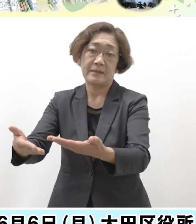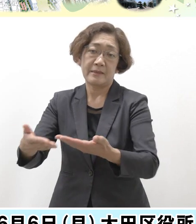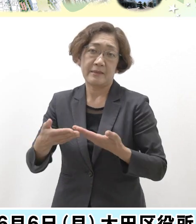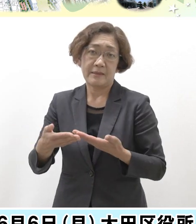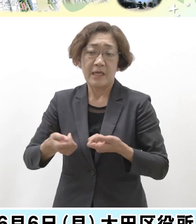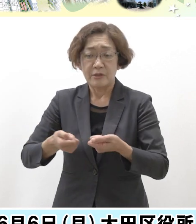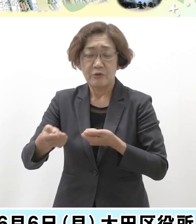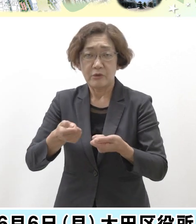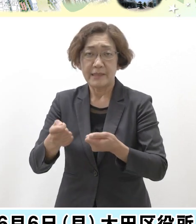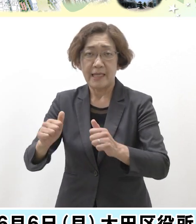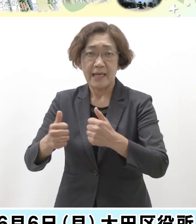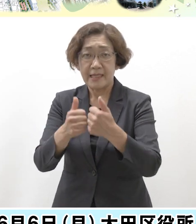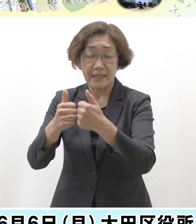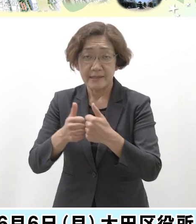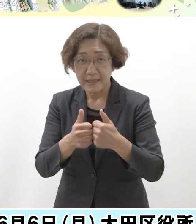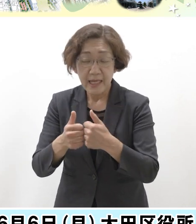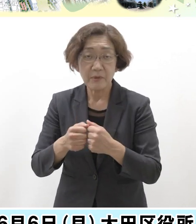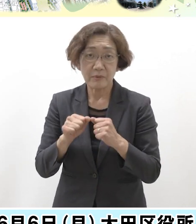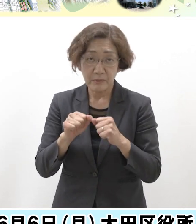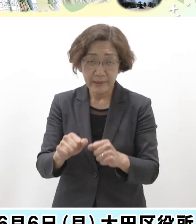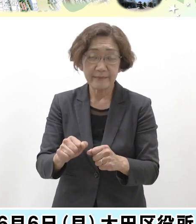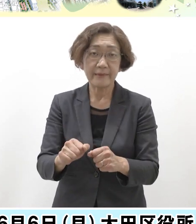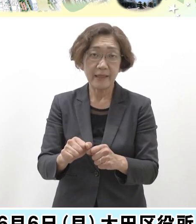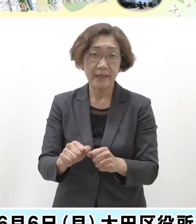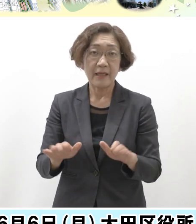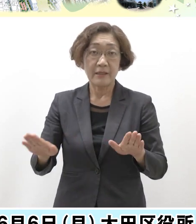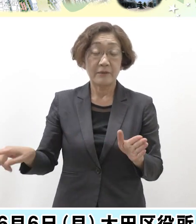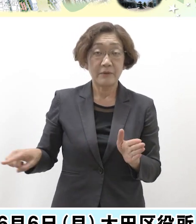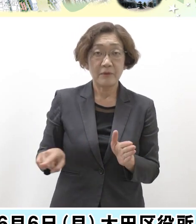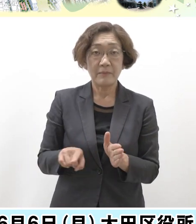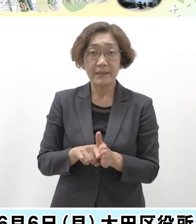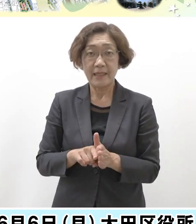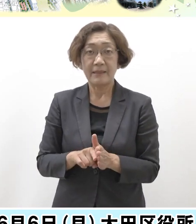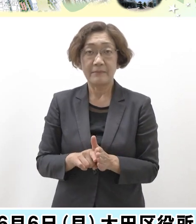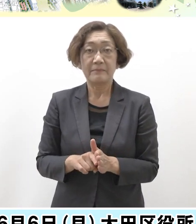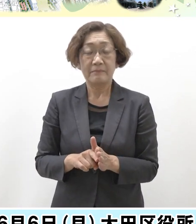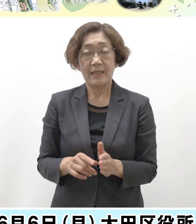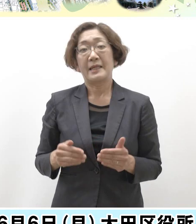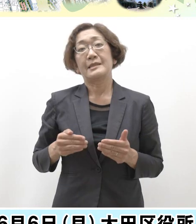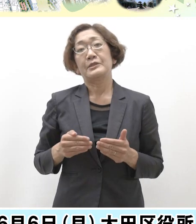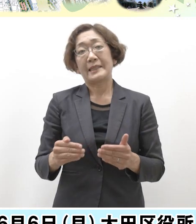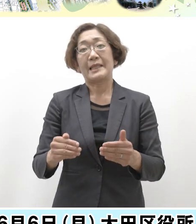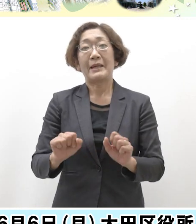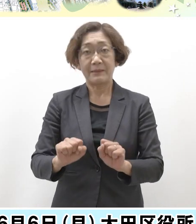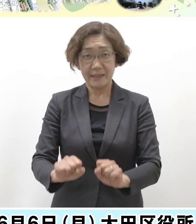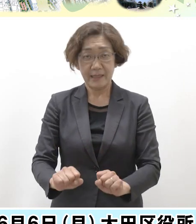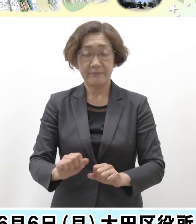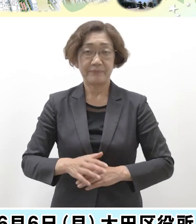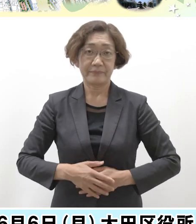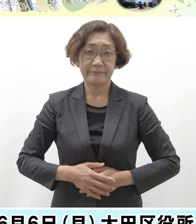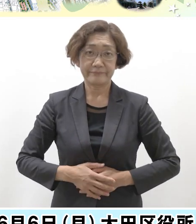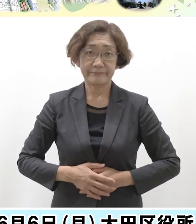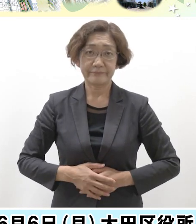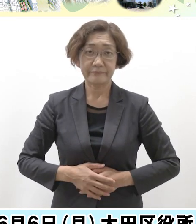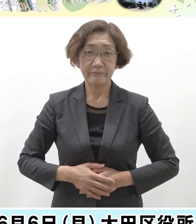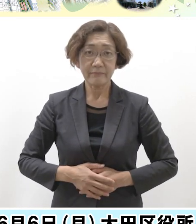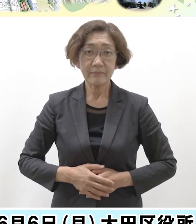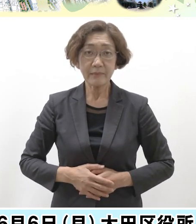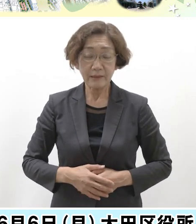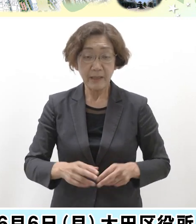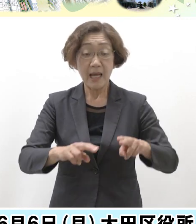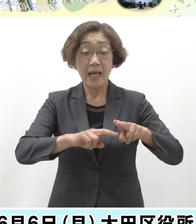に今日まで共存共栄をしてまいりました。また新空港線整備に向け